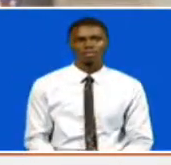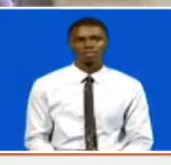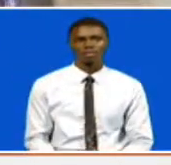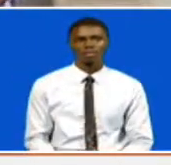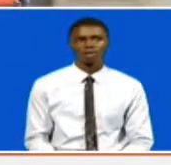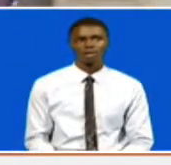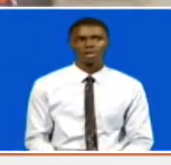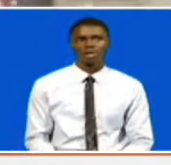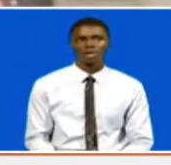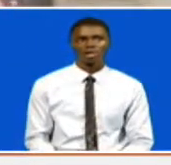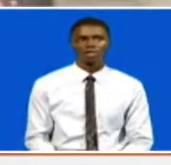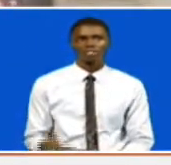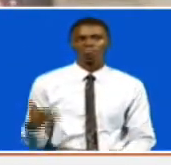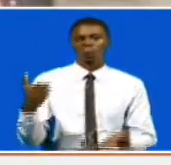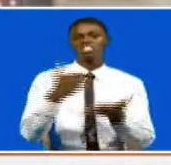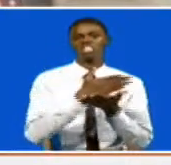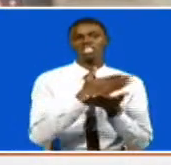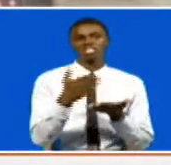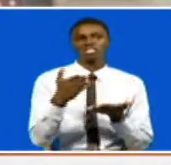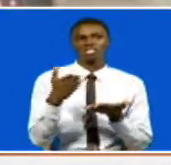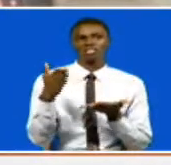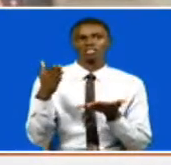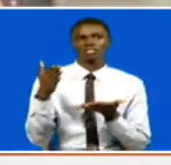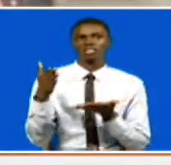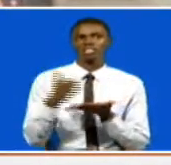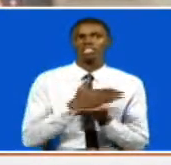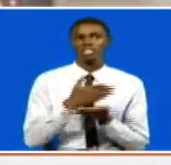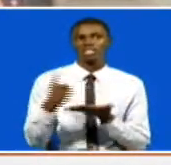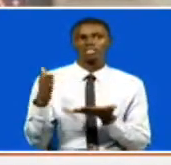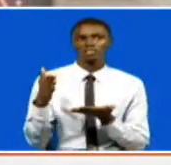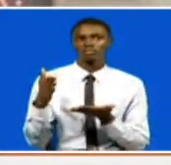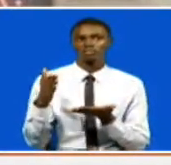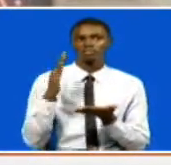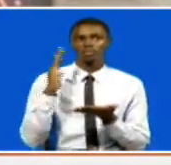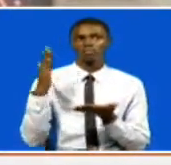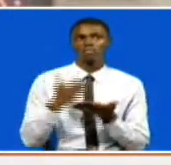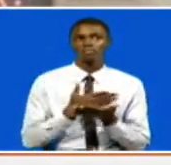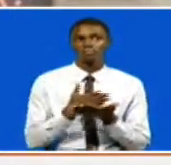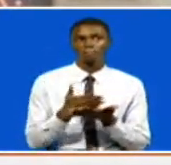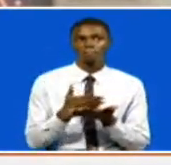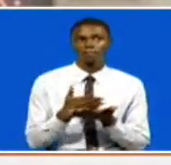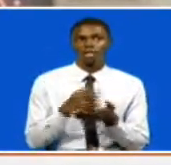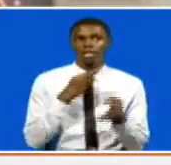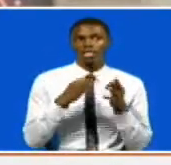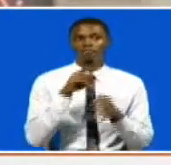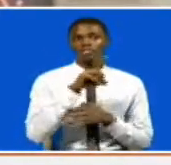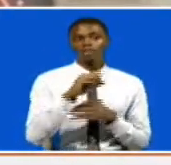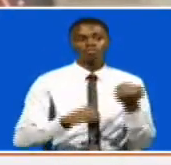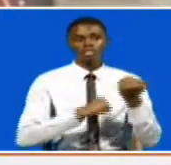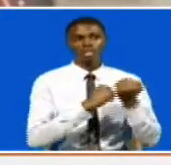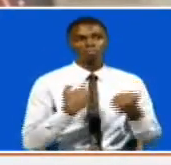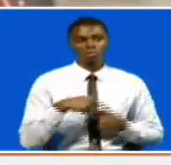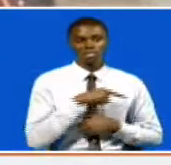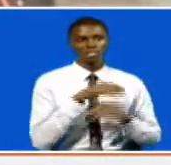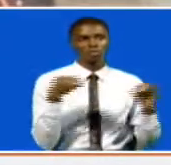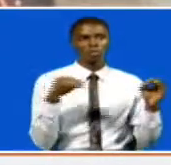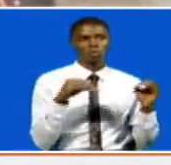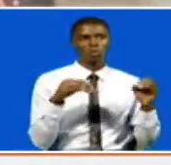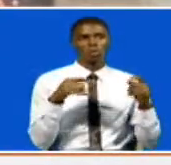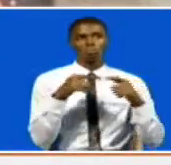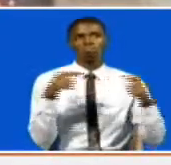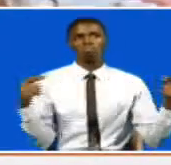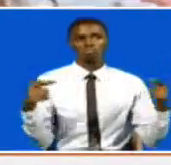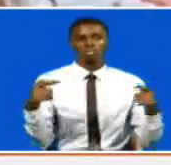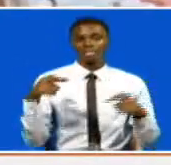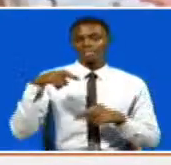Ati sisi tuko na shares. Shares utaangalia wewe. Kama wewe ukikuwa na sisi ukapiga nini wewe utakuwa